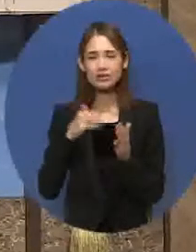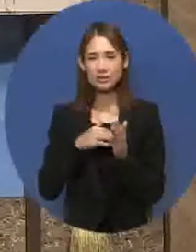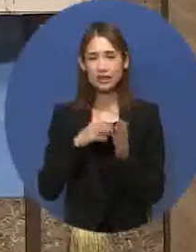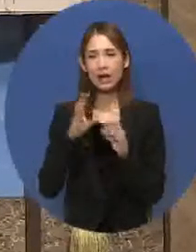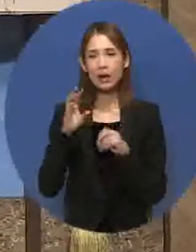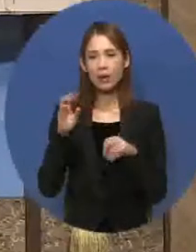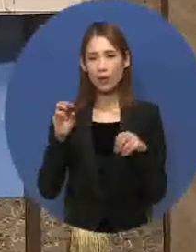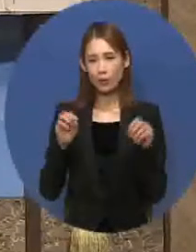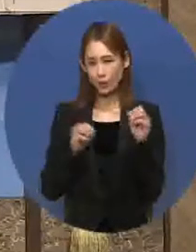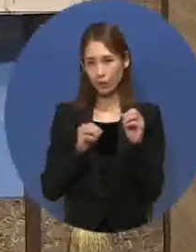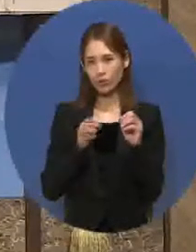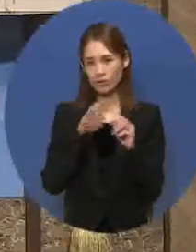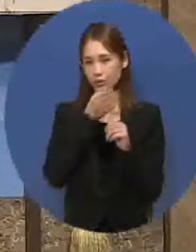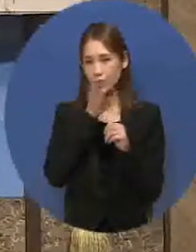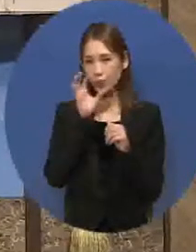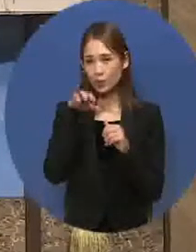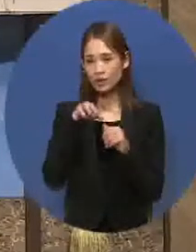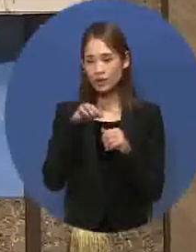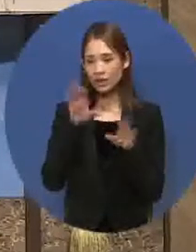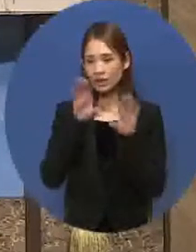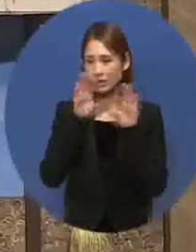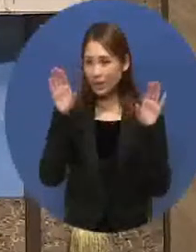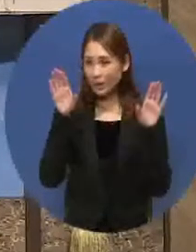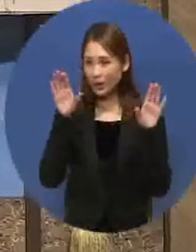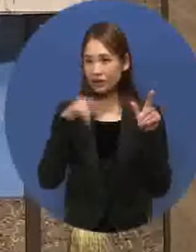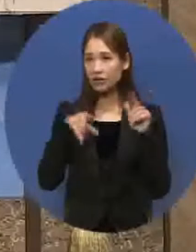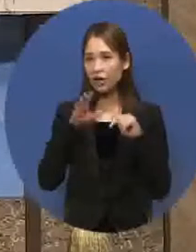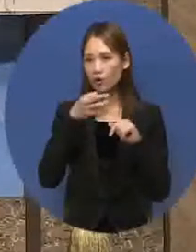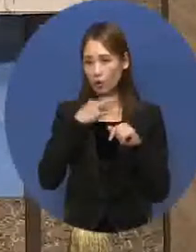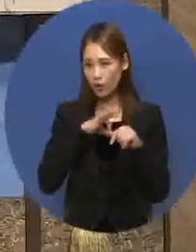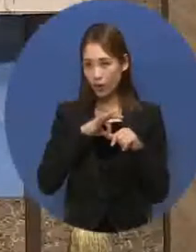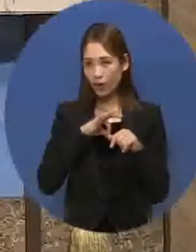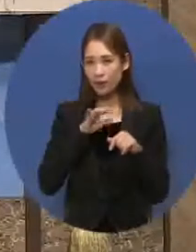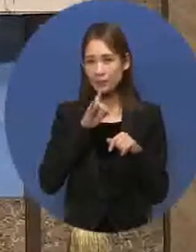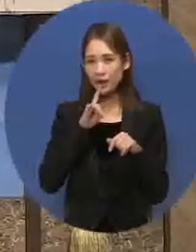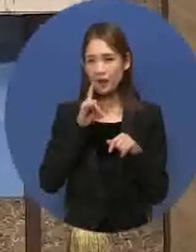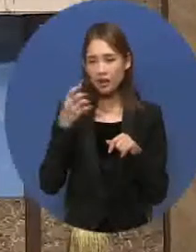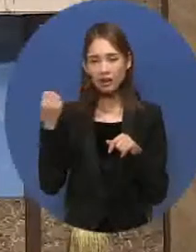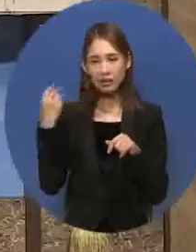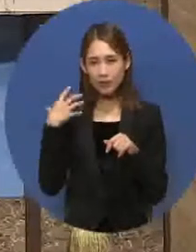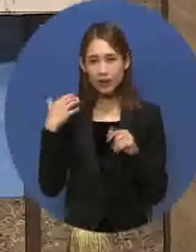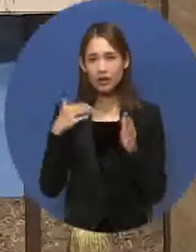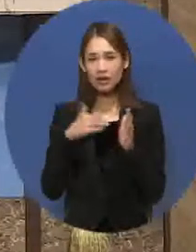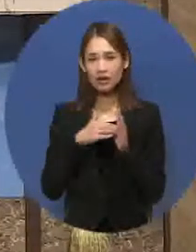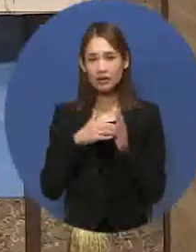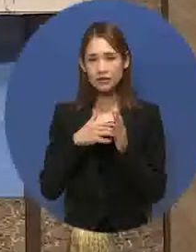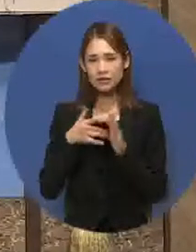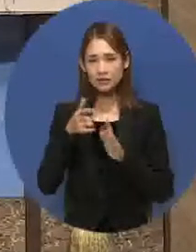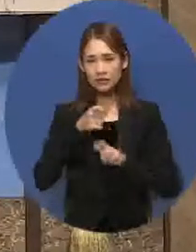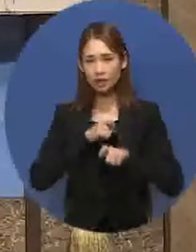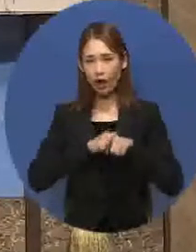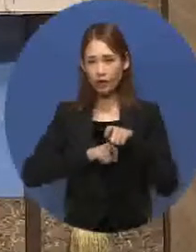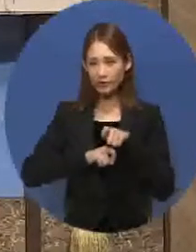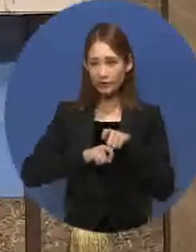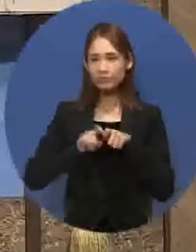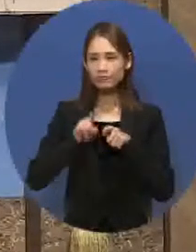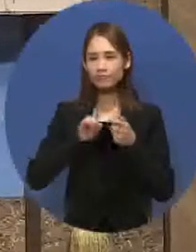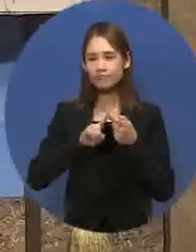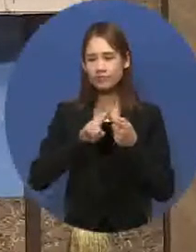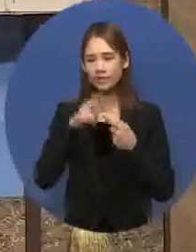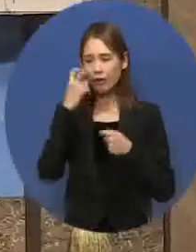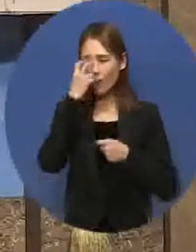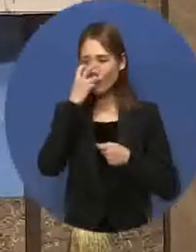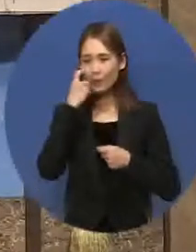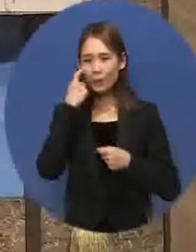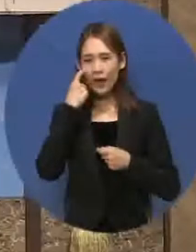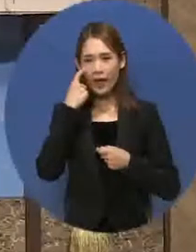예. 경로당을 개방하는 것이 더 효과적이라는 그런 말씀인데 네. 적극적으로 그 문제를 검토를